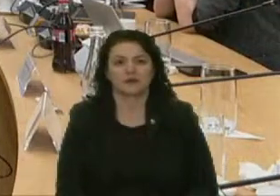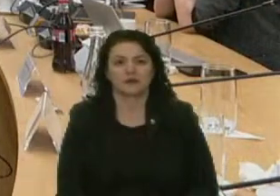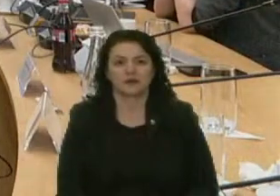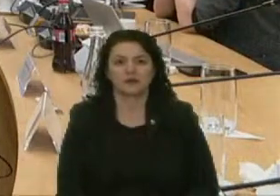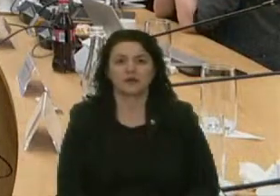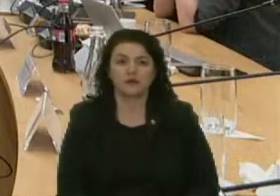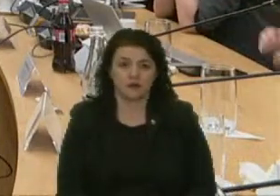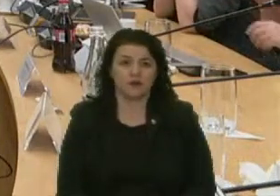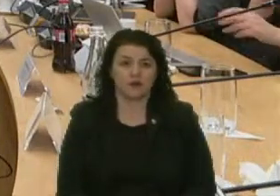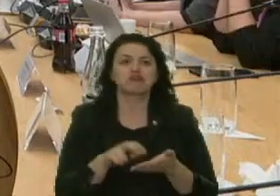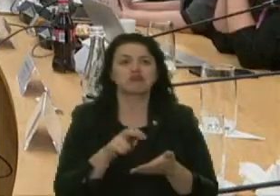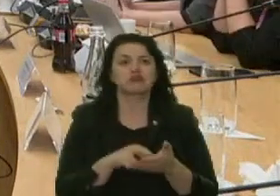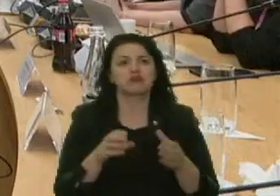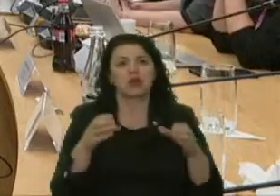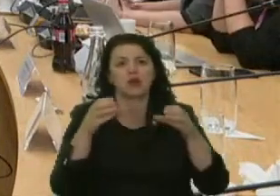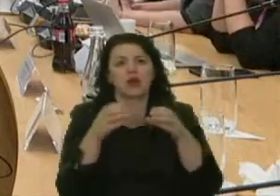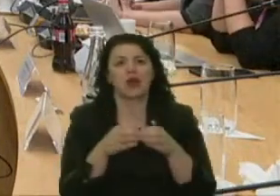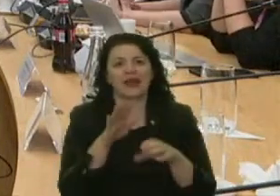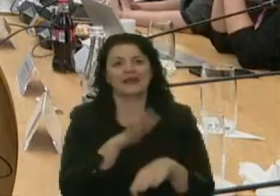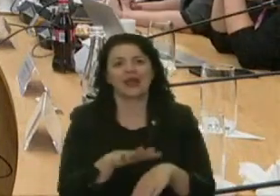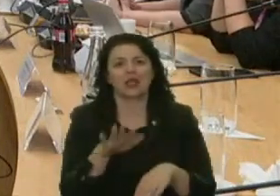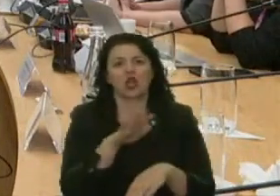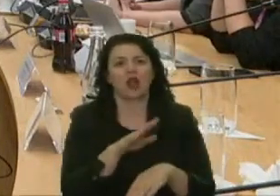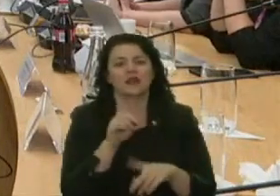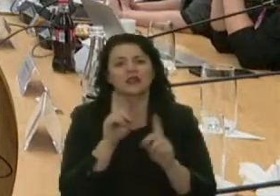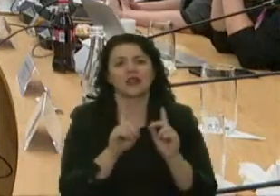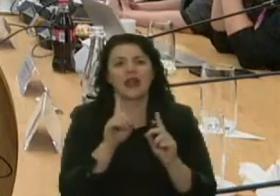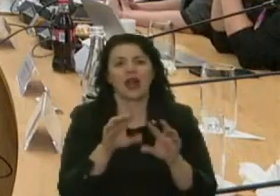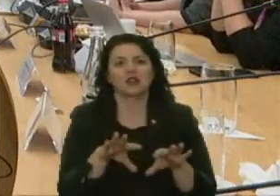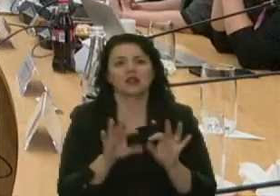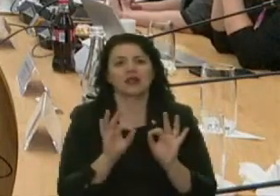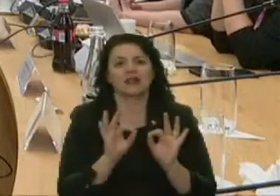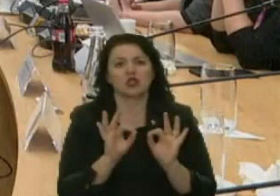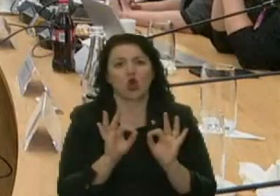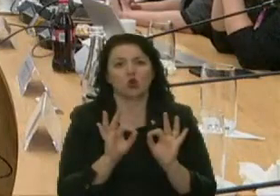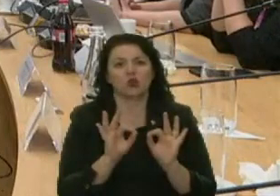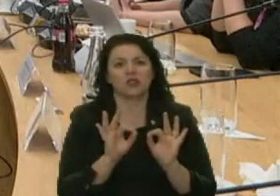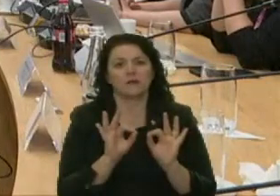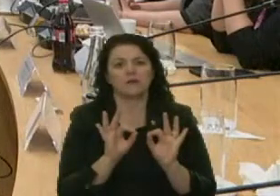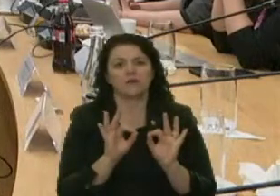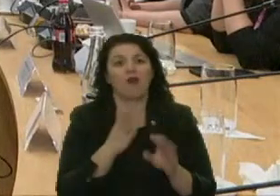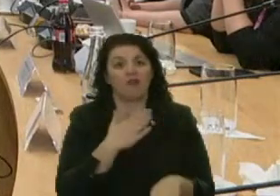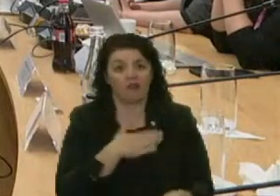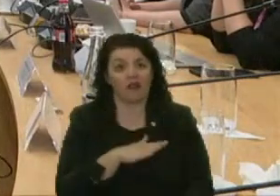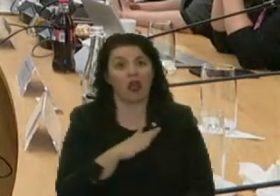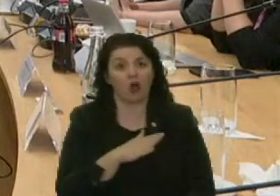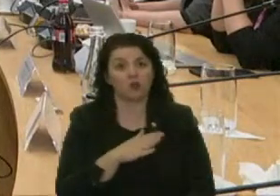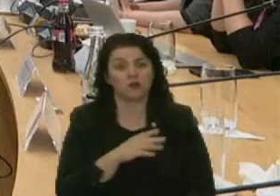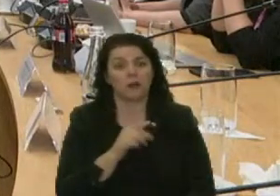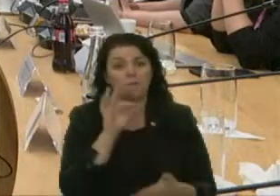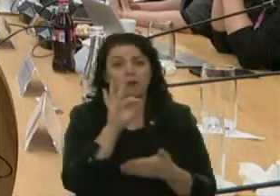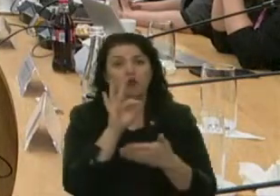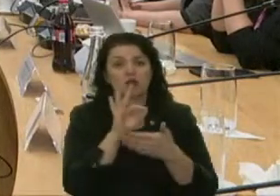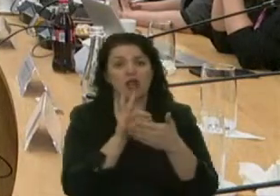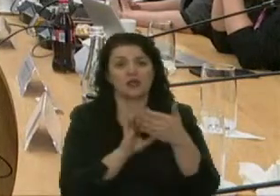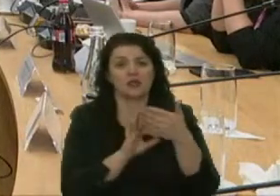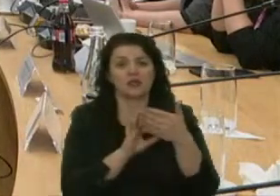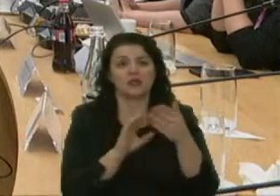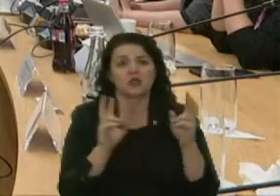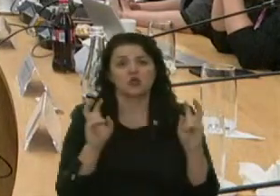Mulțumesc Domnule președinte de ședin teritoriale și dacă s au găsit soluții aici Vreau să chiar să punctez acest